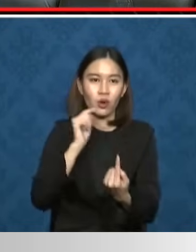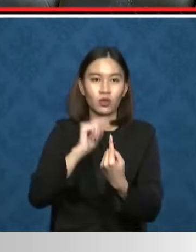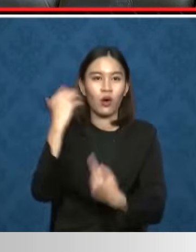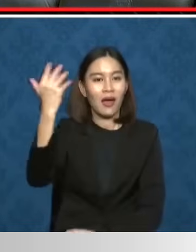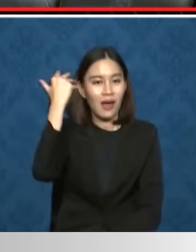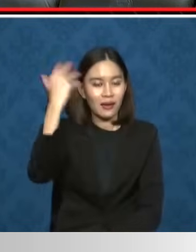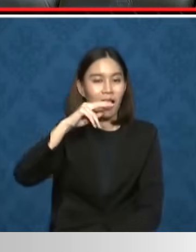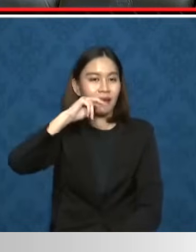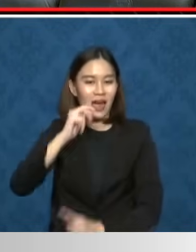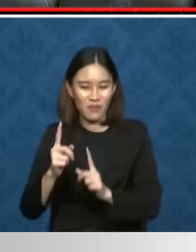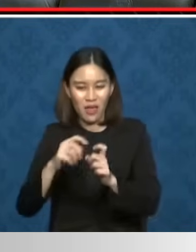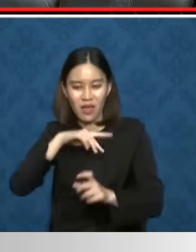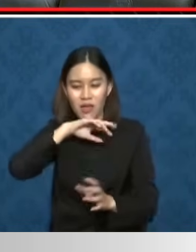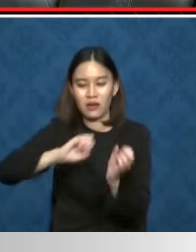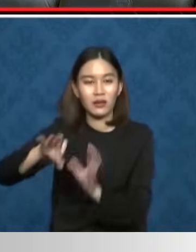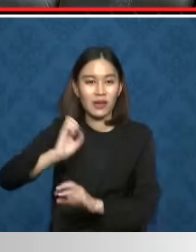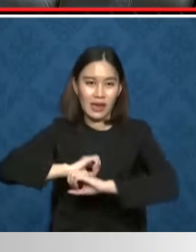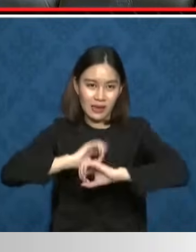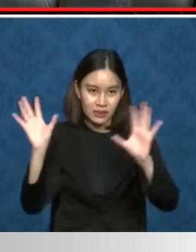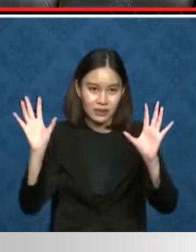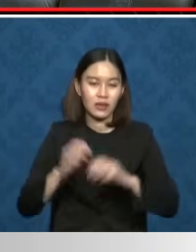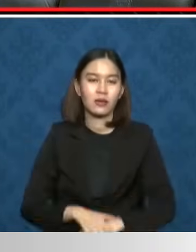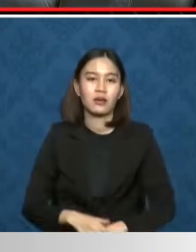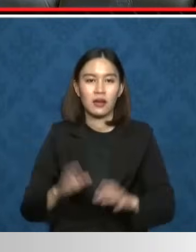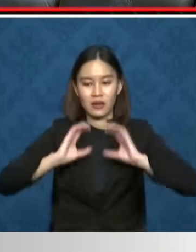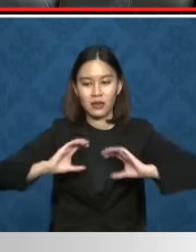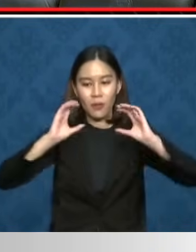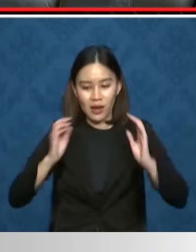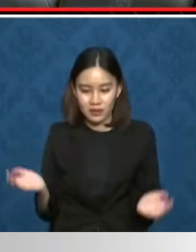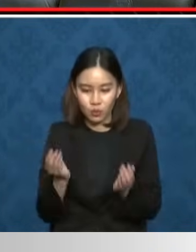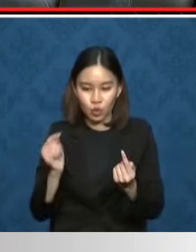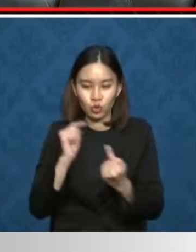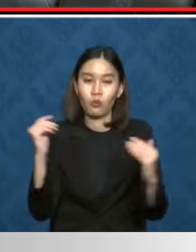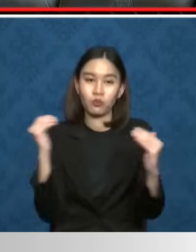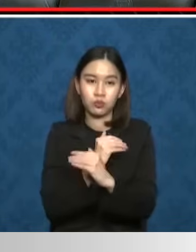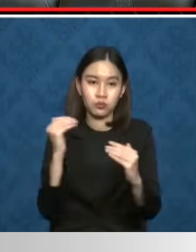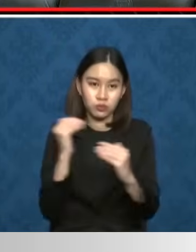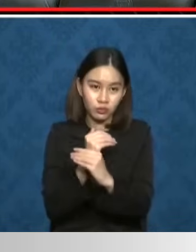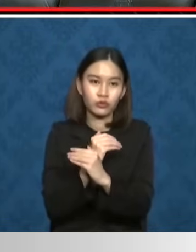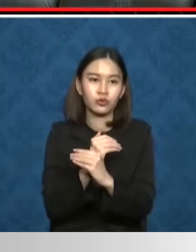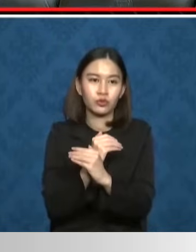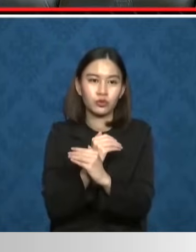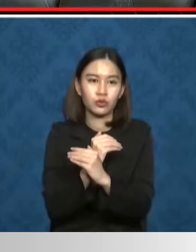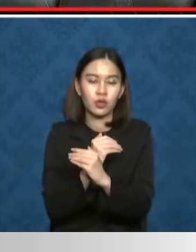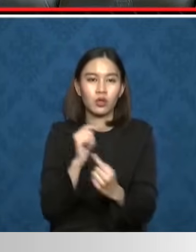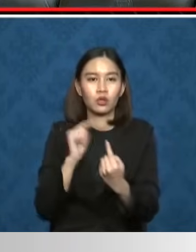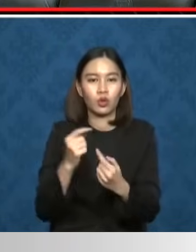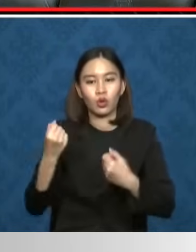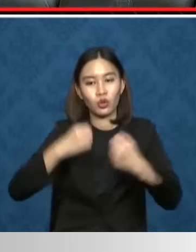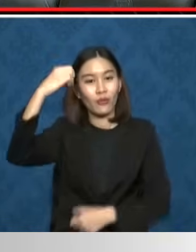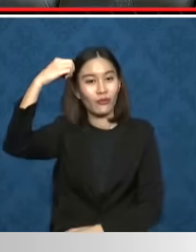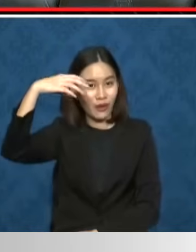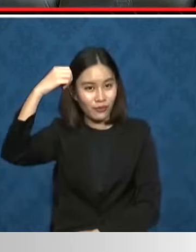างอากาศน้ำเสียและขยะอย่างเป็นรูปธรรมรัฐบาลต้องสนับสนุนการคมนาคมที่ปล่อยมลพิษต่ำทั้งรถยนต์ไฟฟ้ารถสา